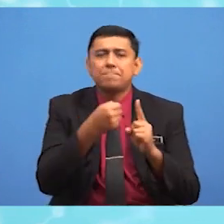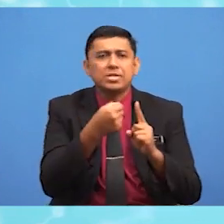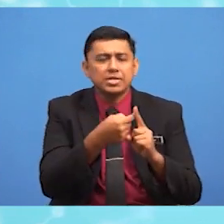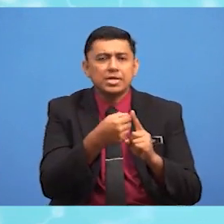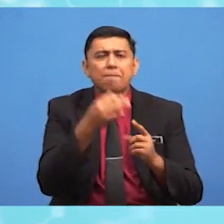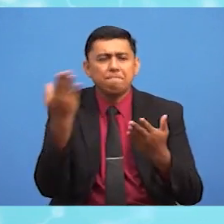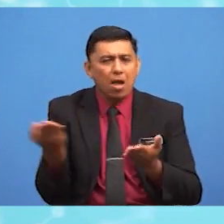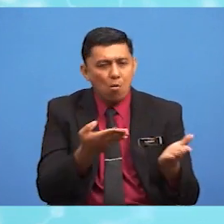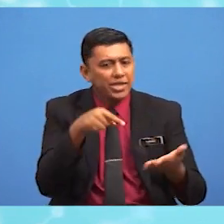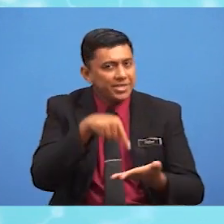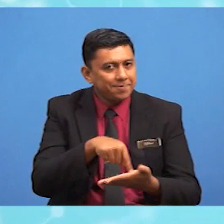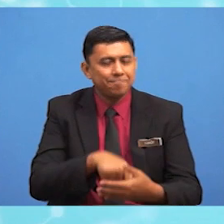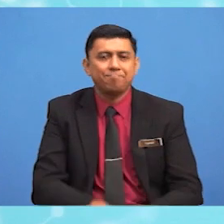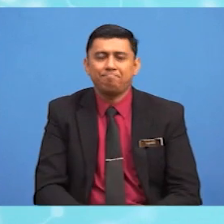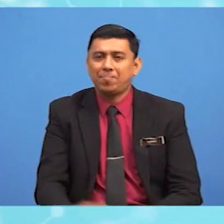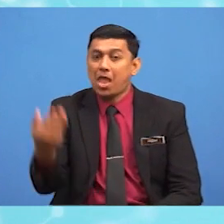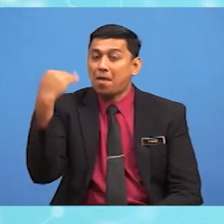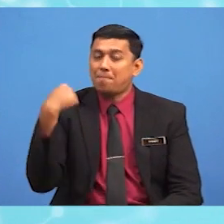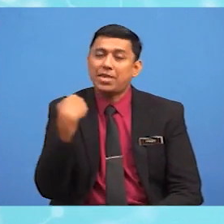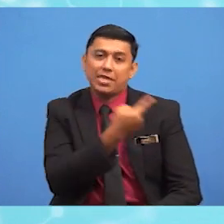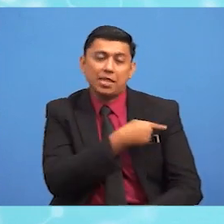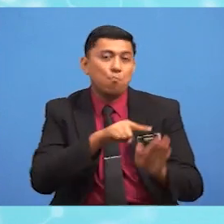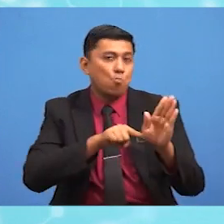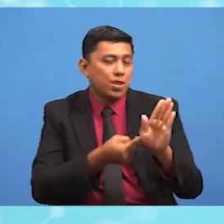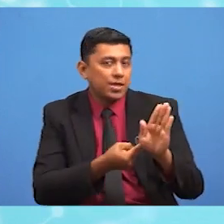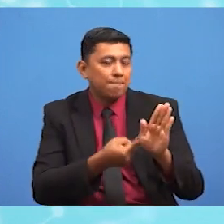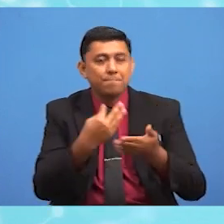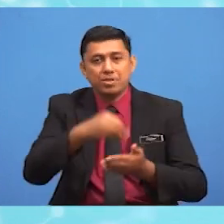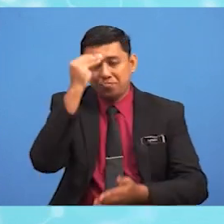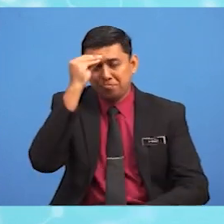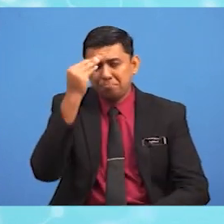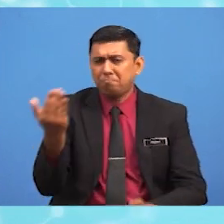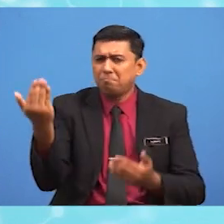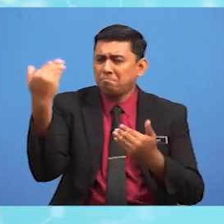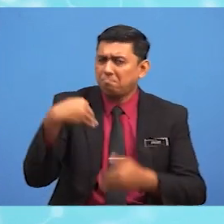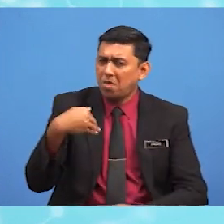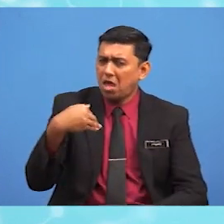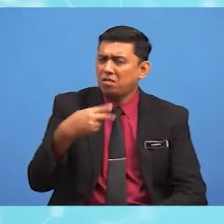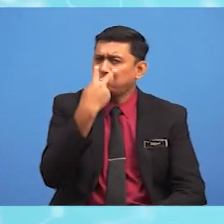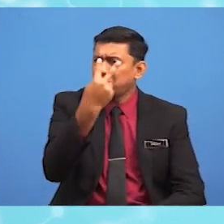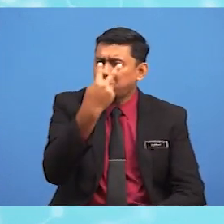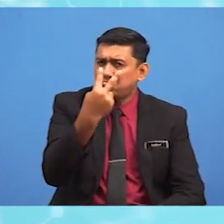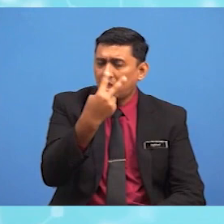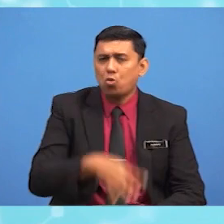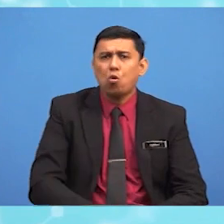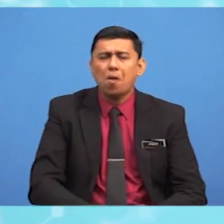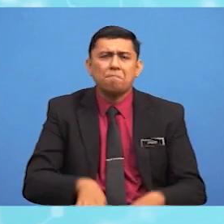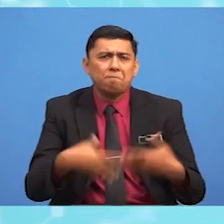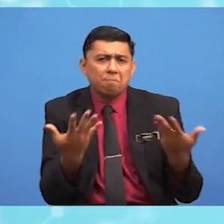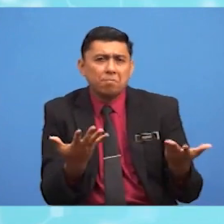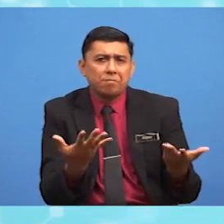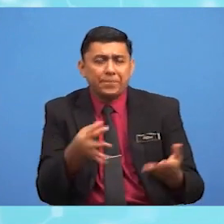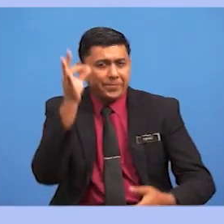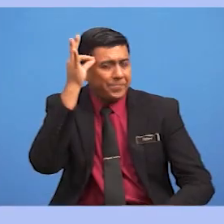ini? Mari kita mulakan sesi pembelajaran bagi merungkai persoalan yang bermain di minda kita semua.